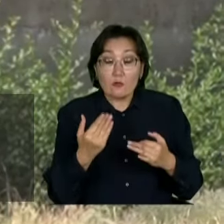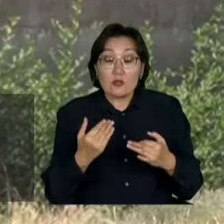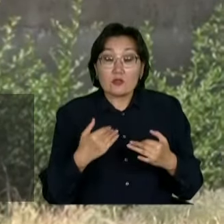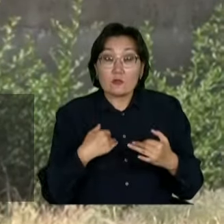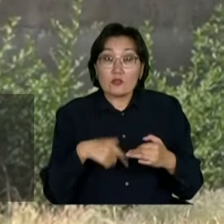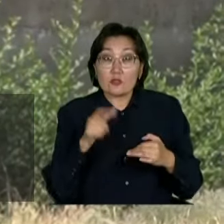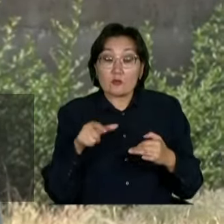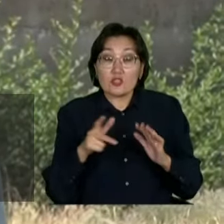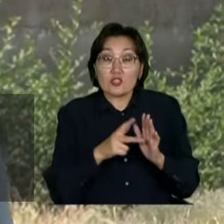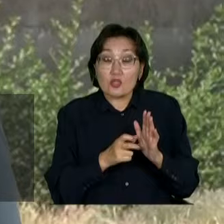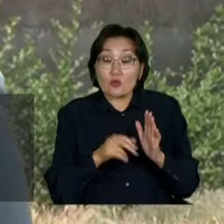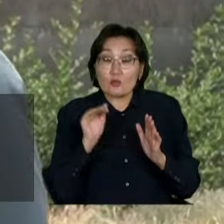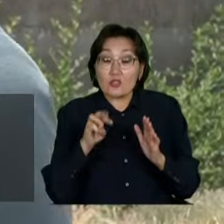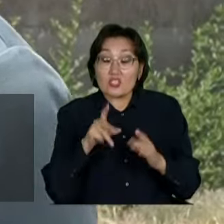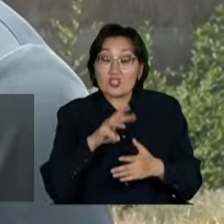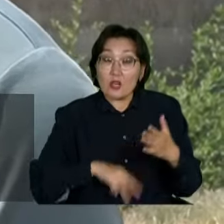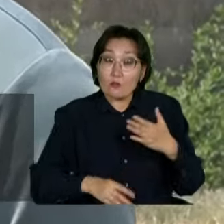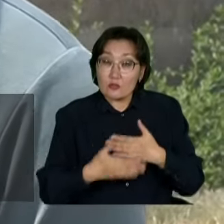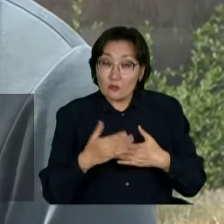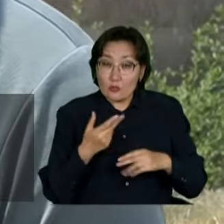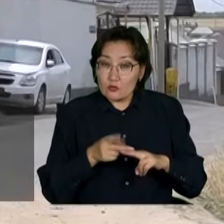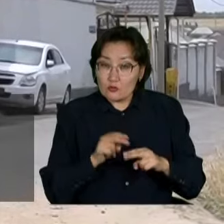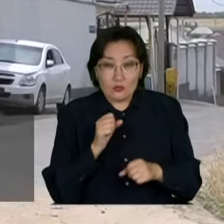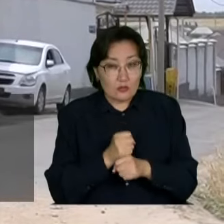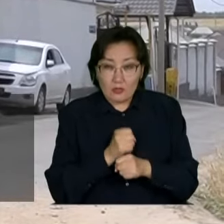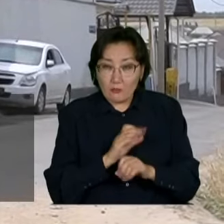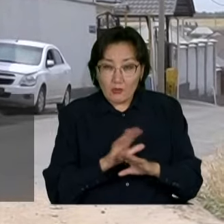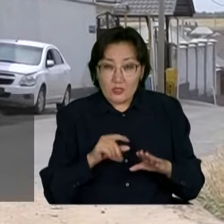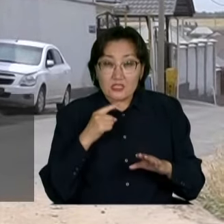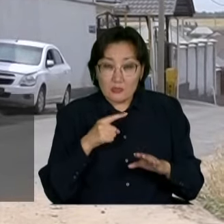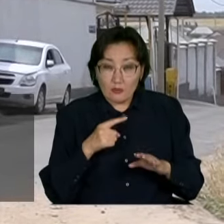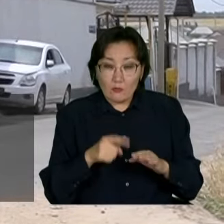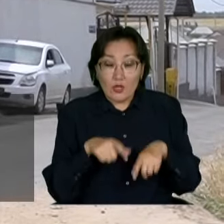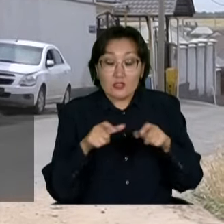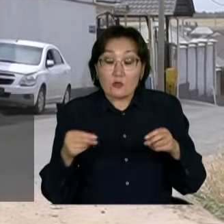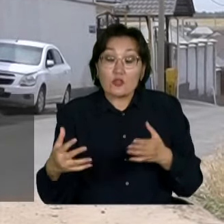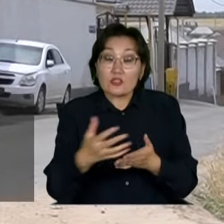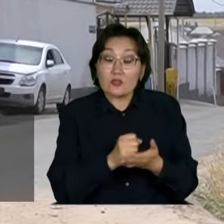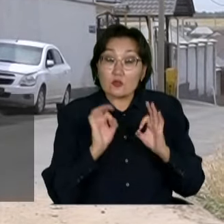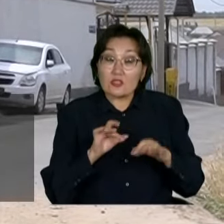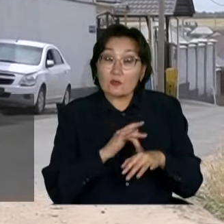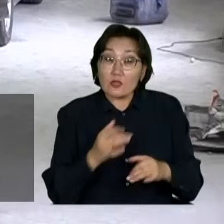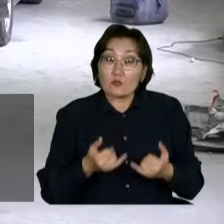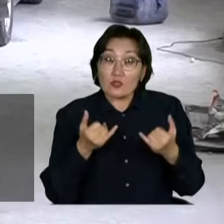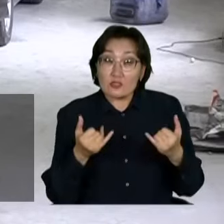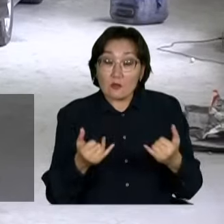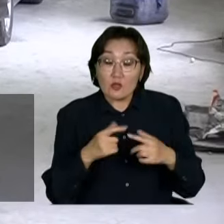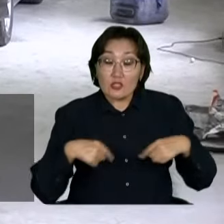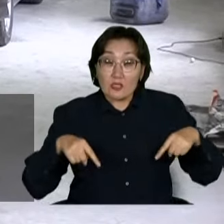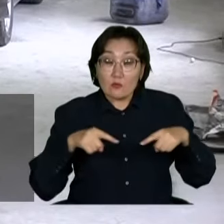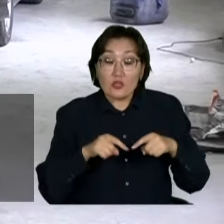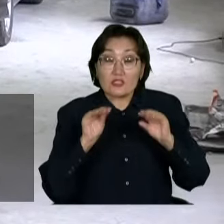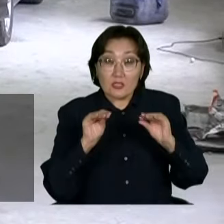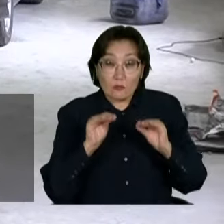маған 800 теңге штраф салғыз дедім. Содан кейін істеп бермеймін дедім. Азаматтардың ақшасын алып, дұрыс қызмет көрсетпеген орталыққа